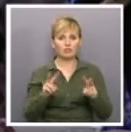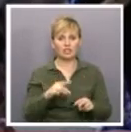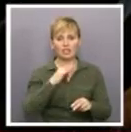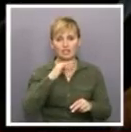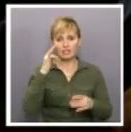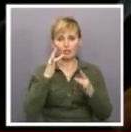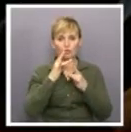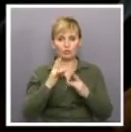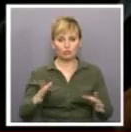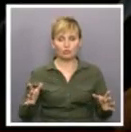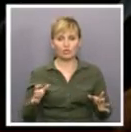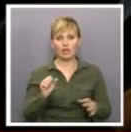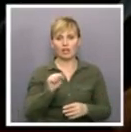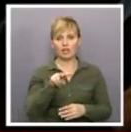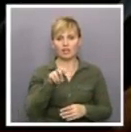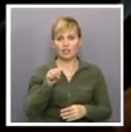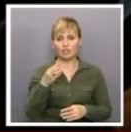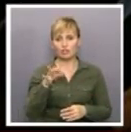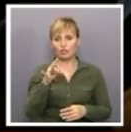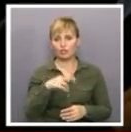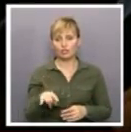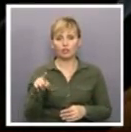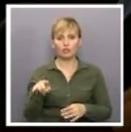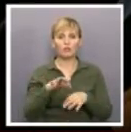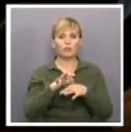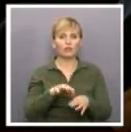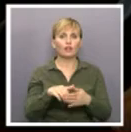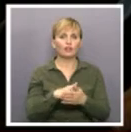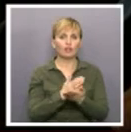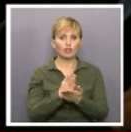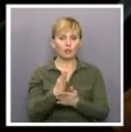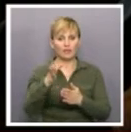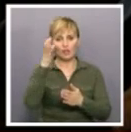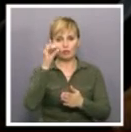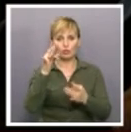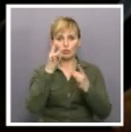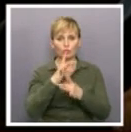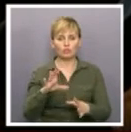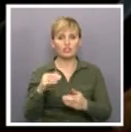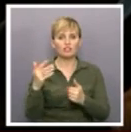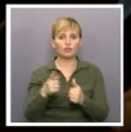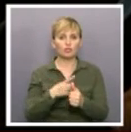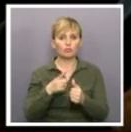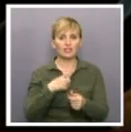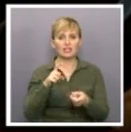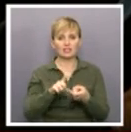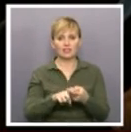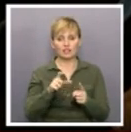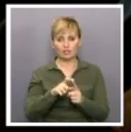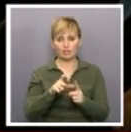культуры эпохи Алашорды. Он проложил новое направление в науке и культуре. С его именем связано слово «первое» –